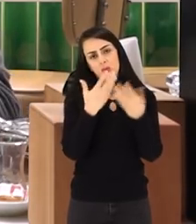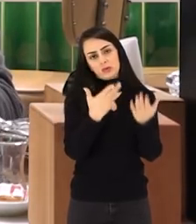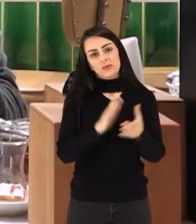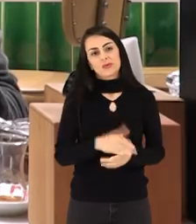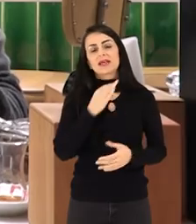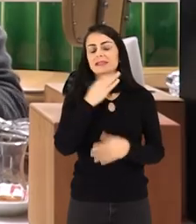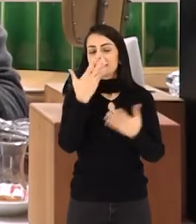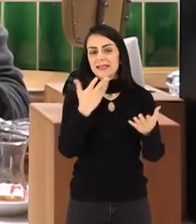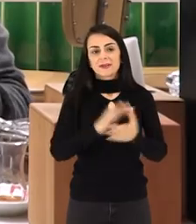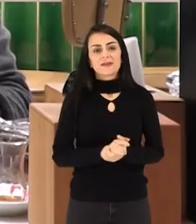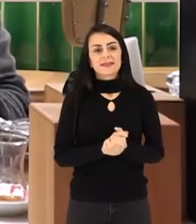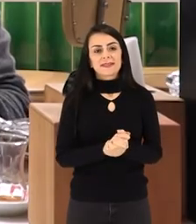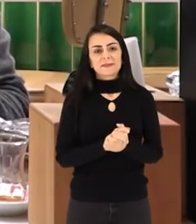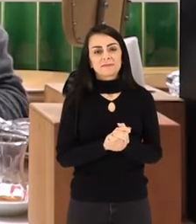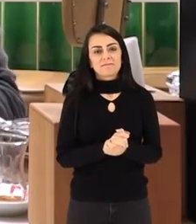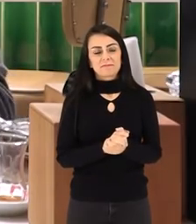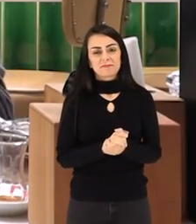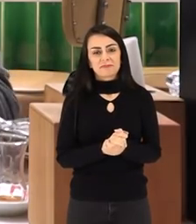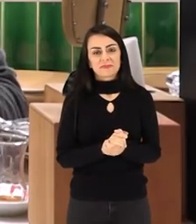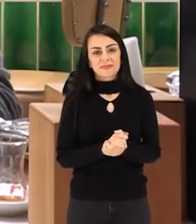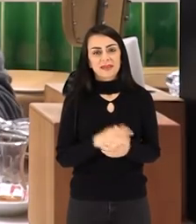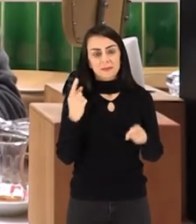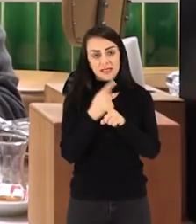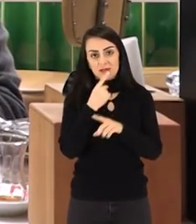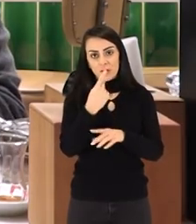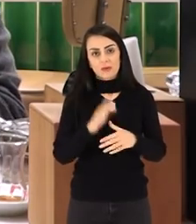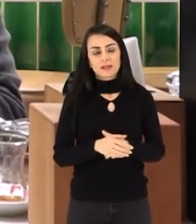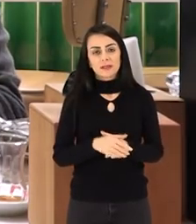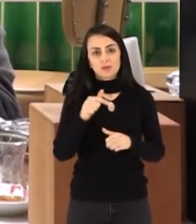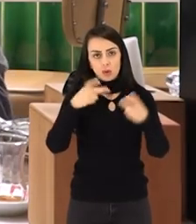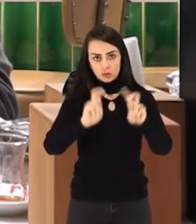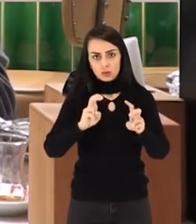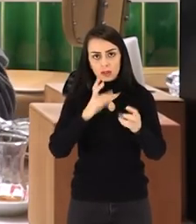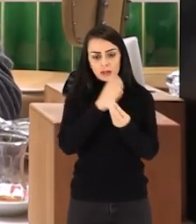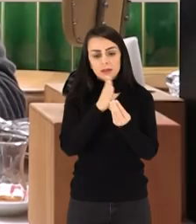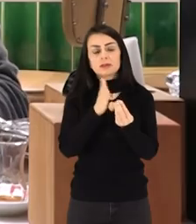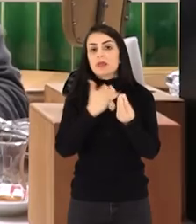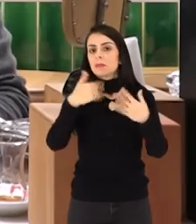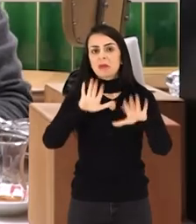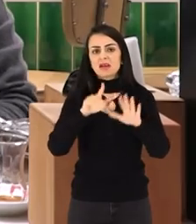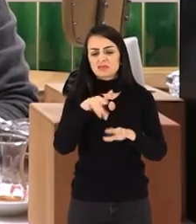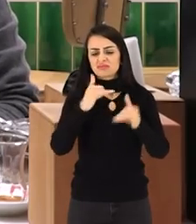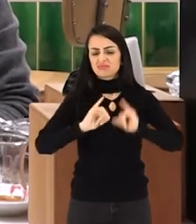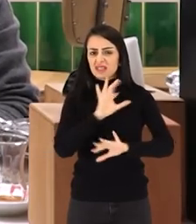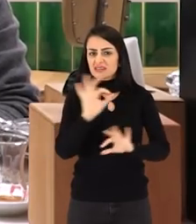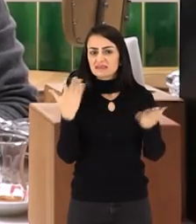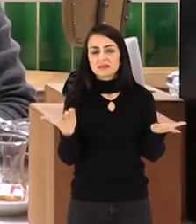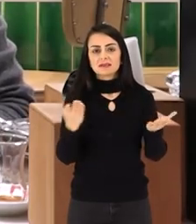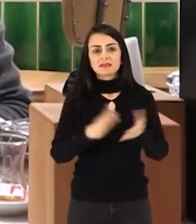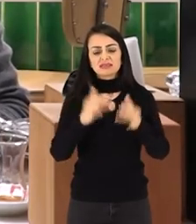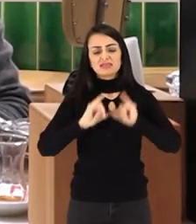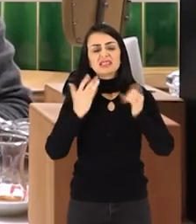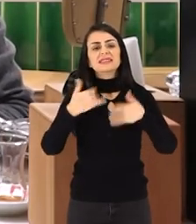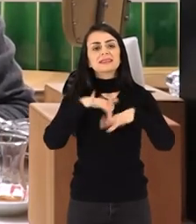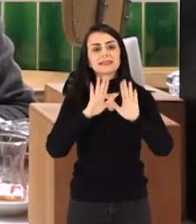sizin sayenizde. Teşekkür ederim. İyi oldu, yani şey avantajlı bir şey bu. Bir şey söyleyeyim mi? Bu oturarak kesilmez ki. Ne kadar